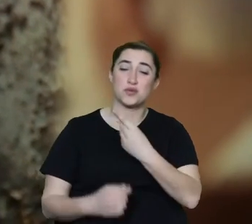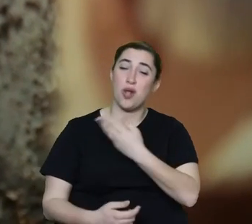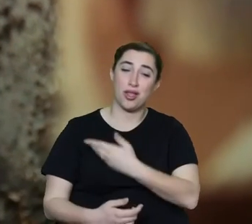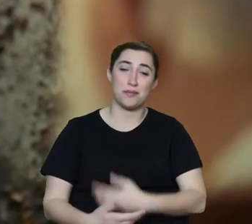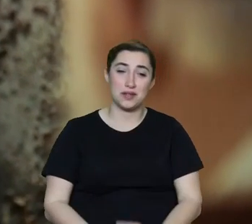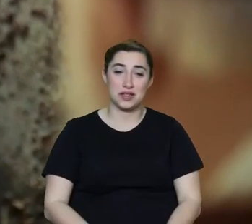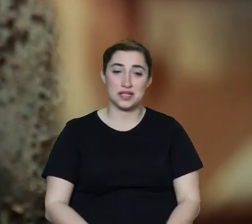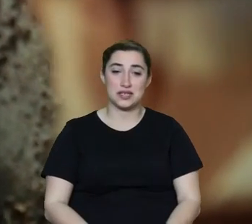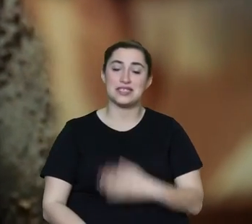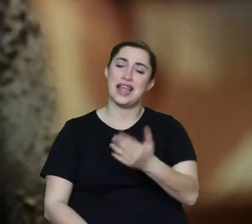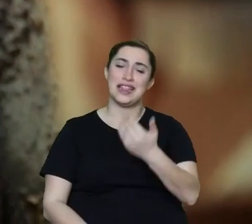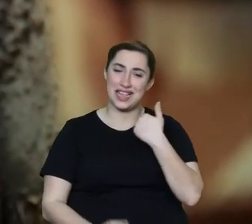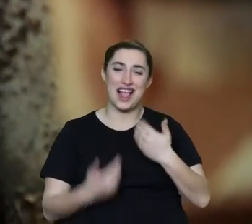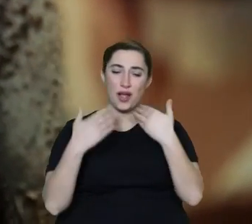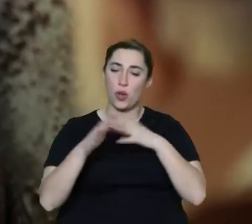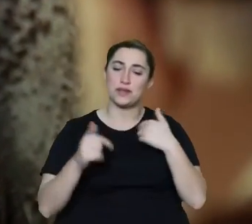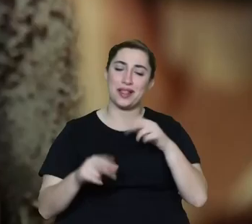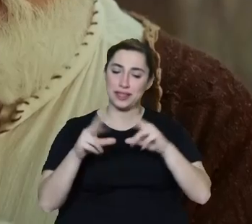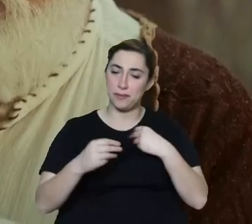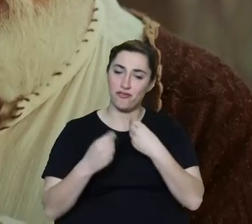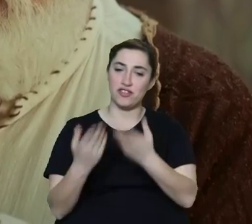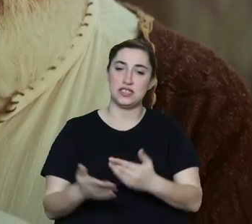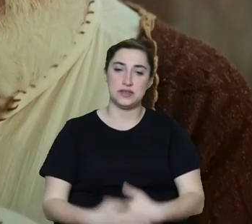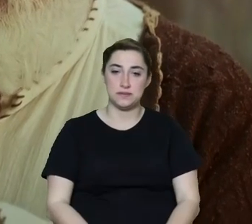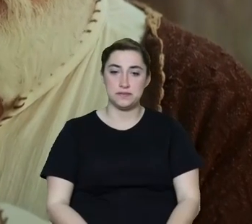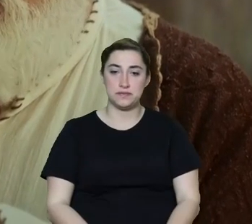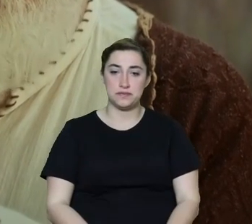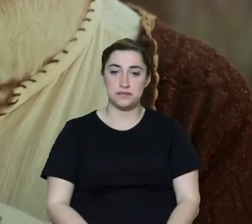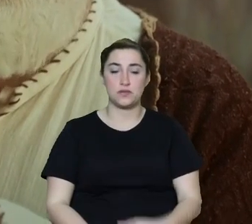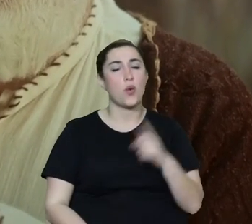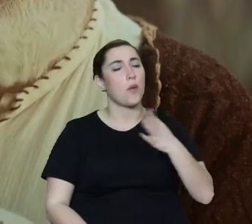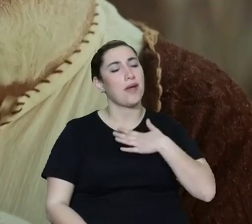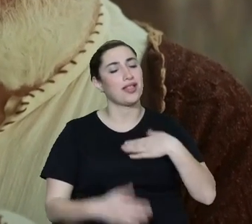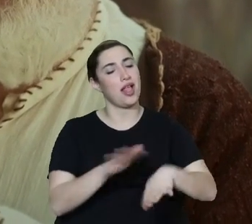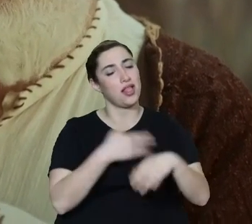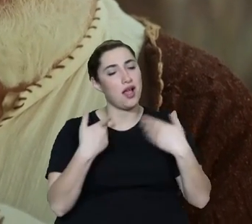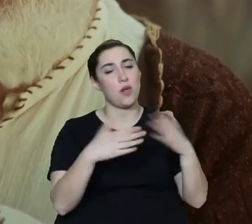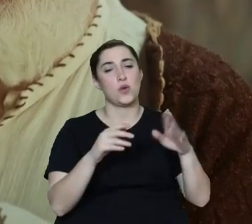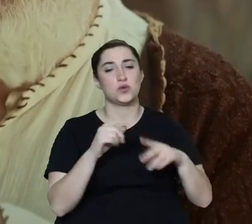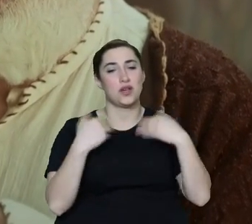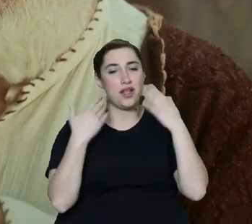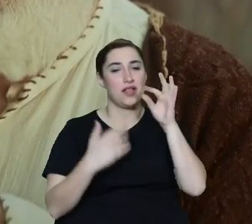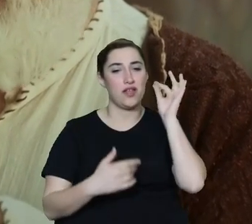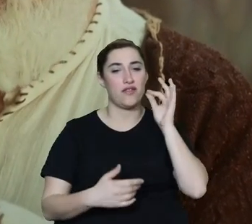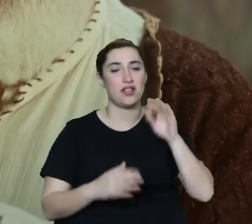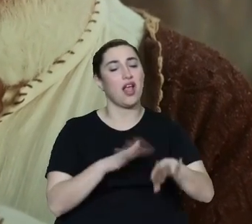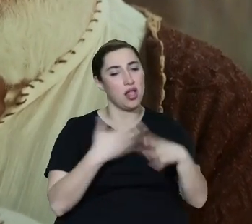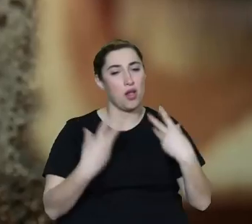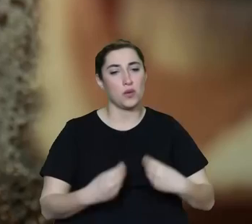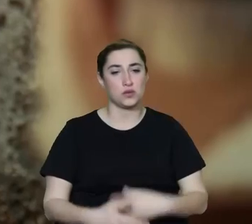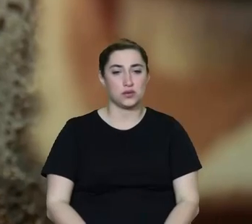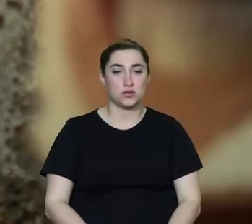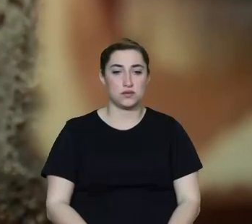Harcamıştır. Gel kadıhaneye ben tamam edeyim. O da benden helal olsun Kadı Efendi. Helal